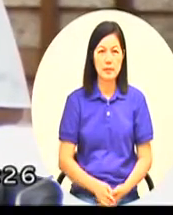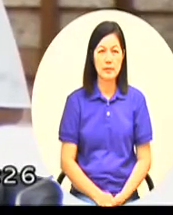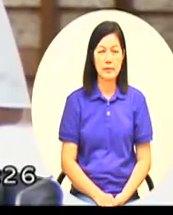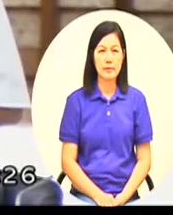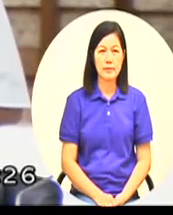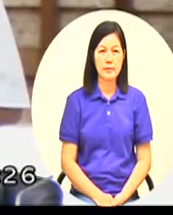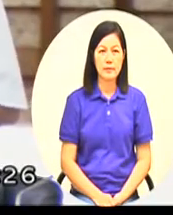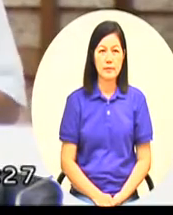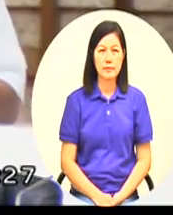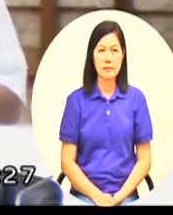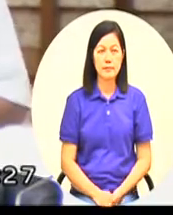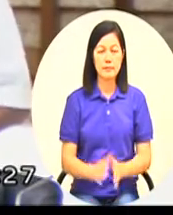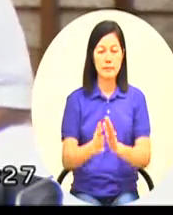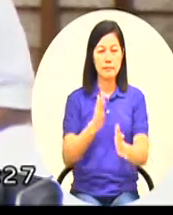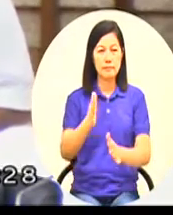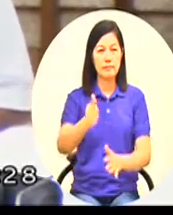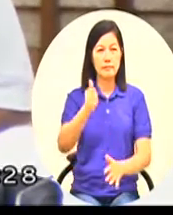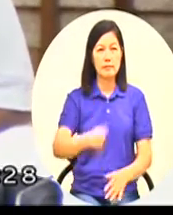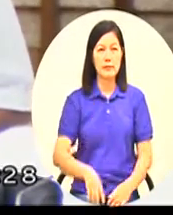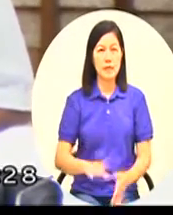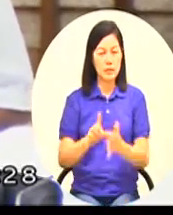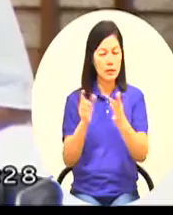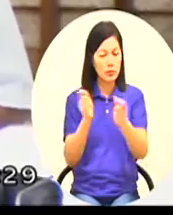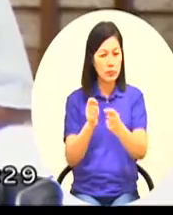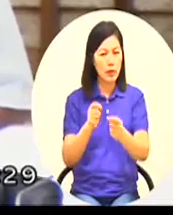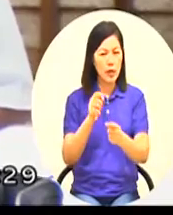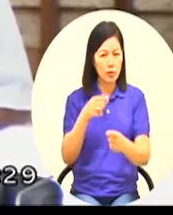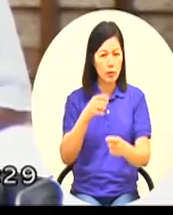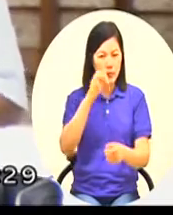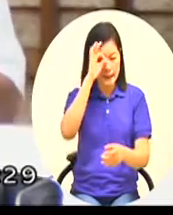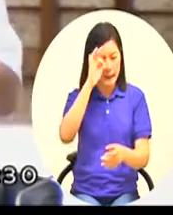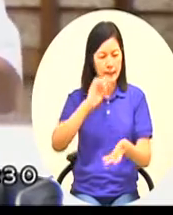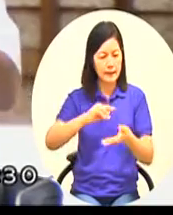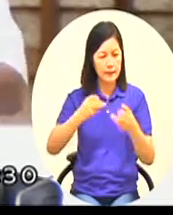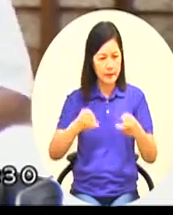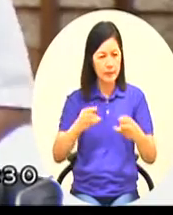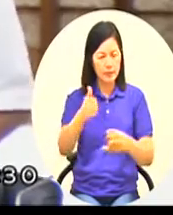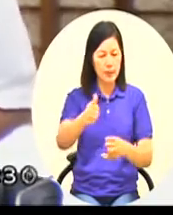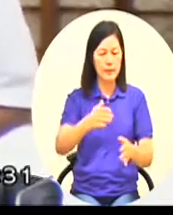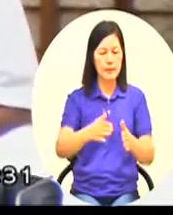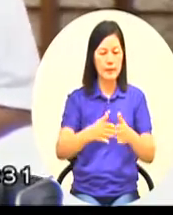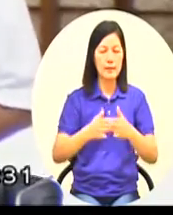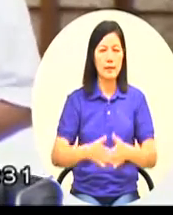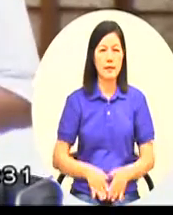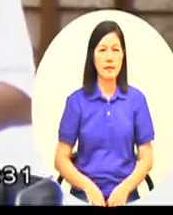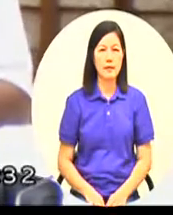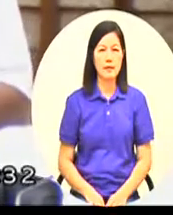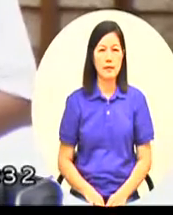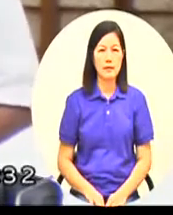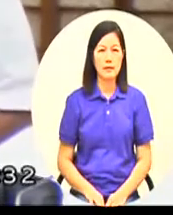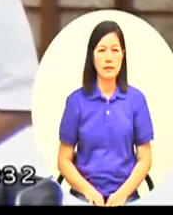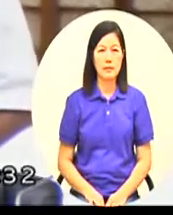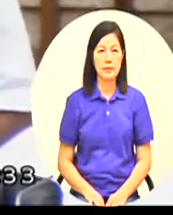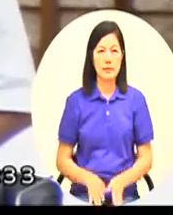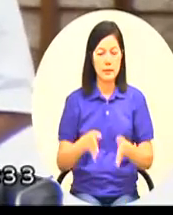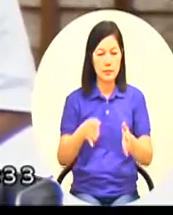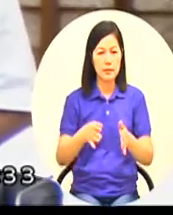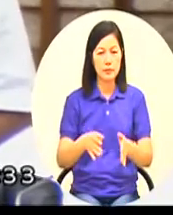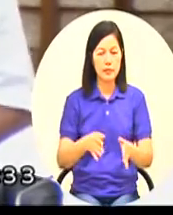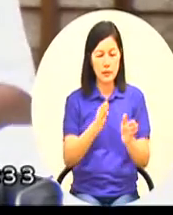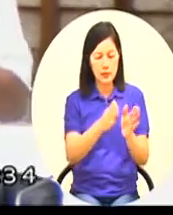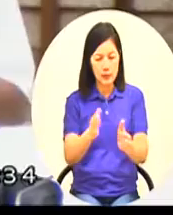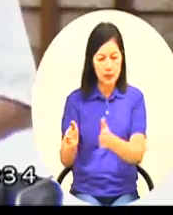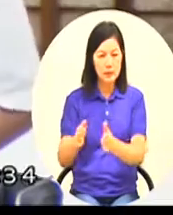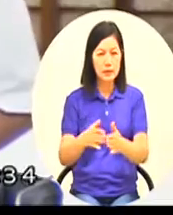队长，短期间让我们看到，好不好？ 是。 点出来，你就应该要好好的去针对着这个来做处理